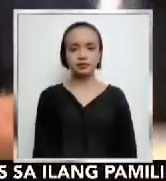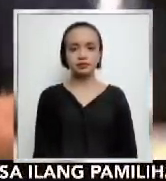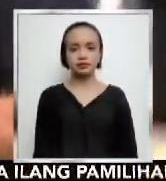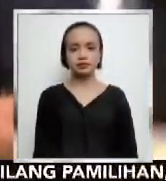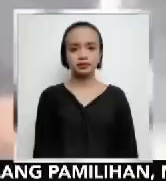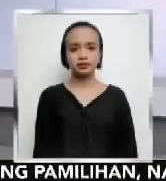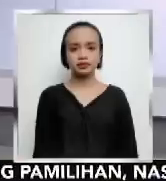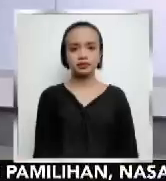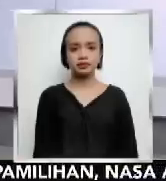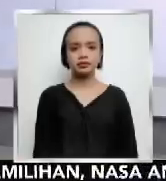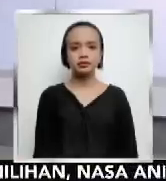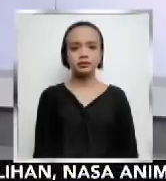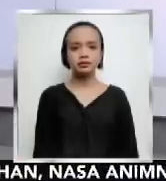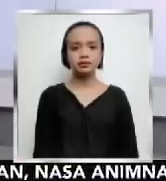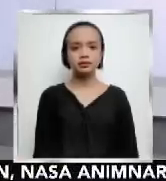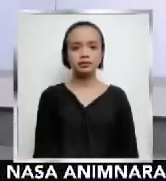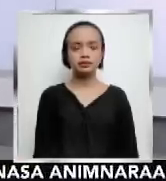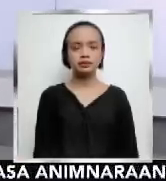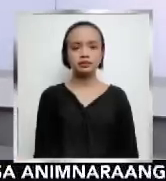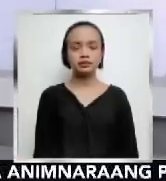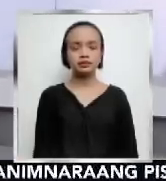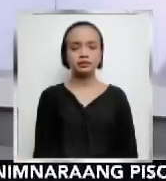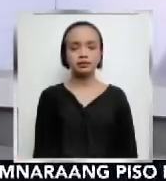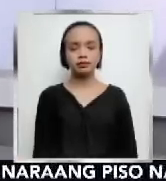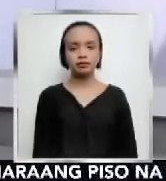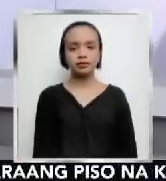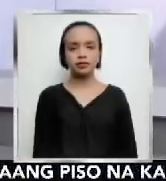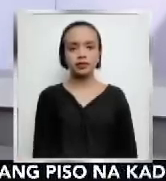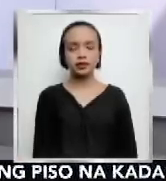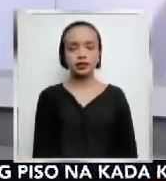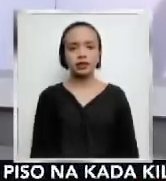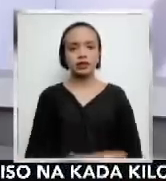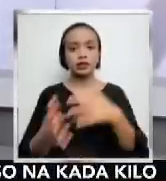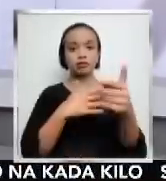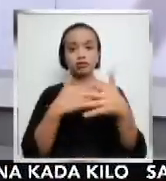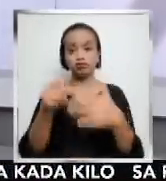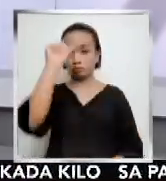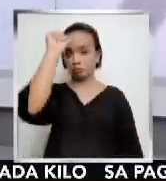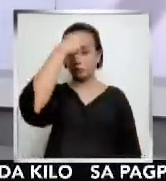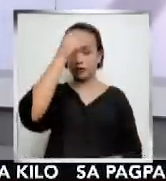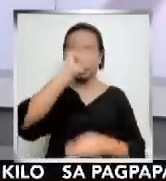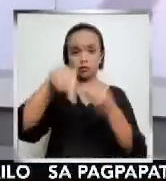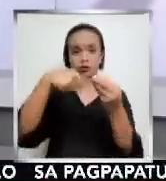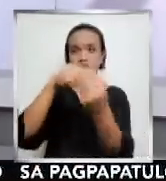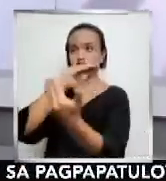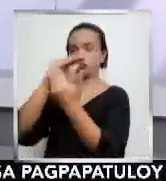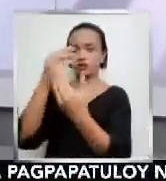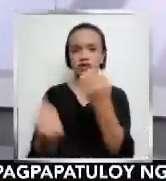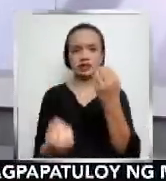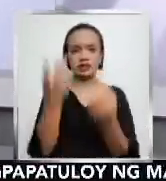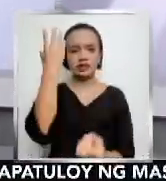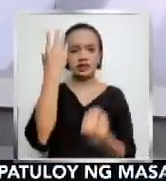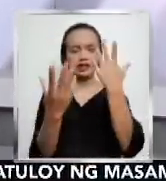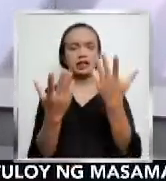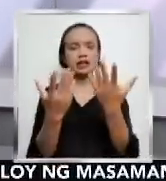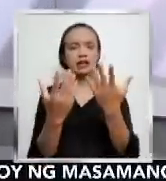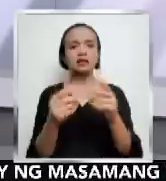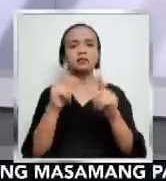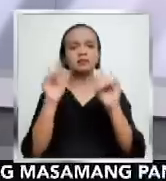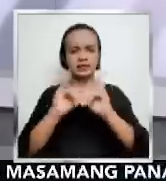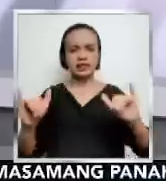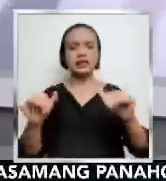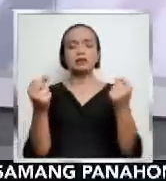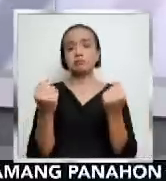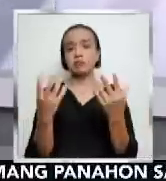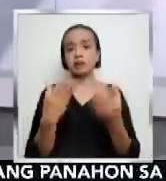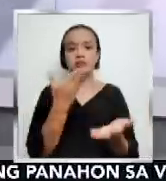oras. At sa kabila ng mga paalala kontra paputok, marami pa rin namimili ng mga ito sa Bukawi,